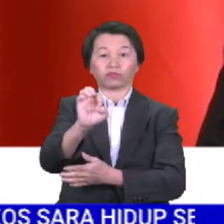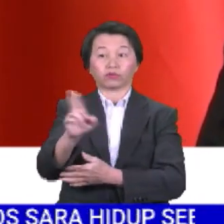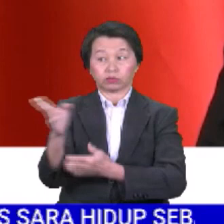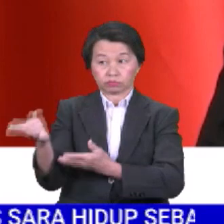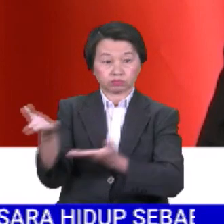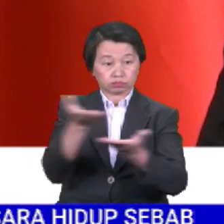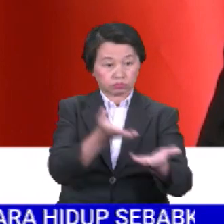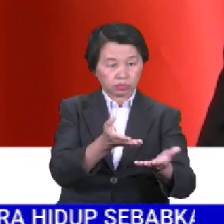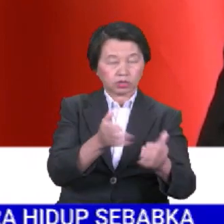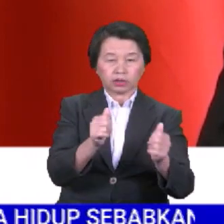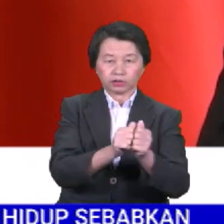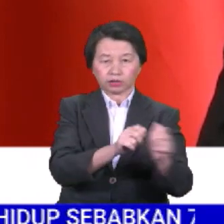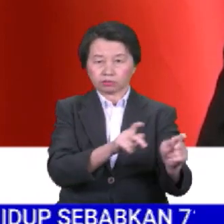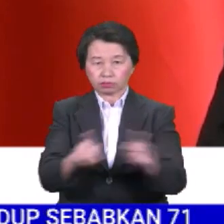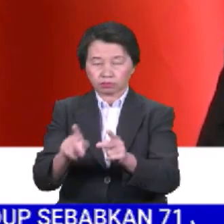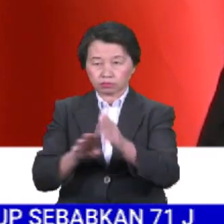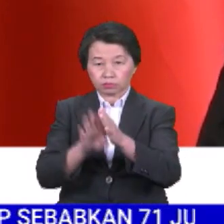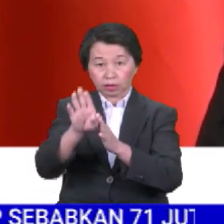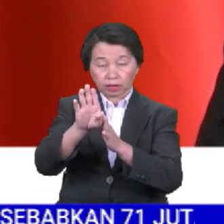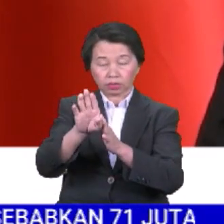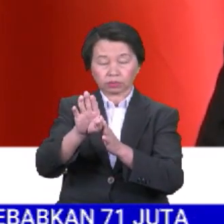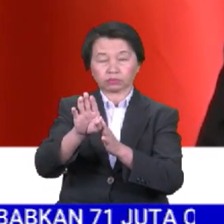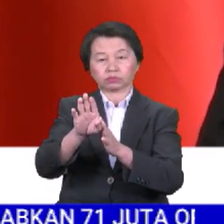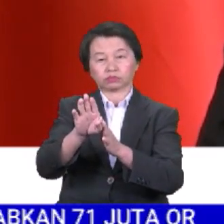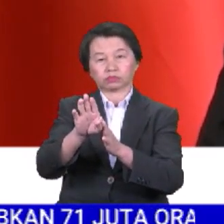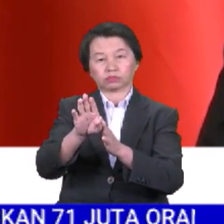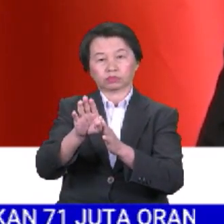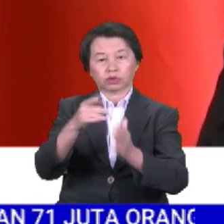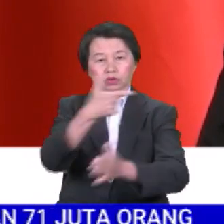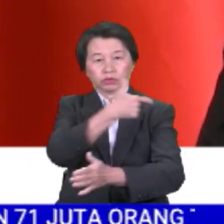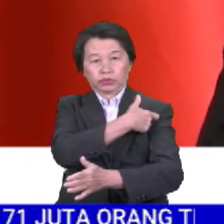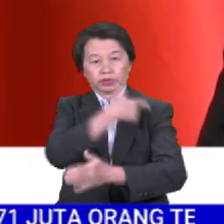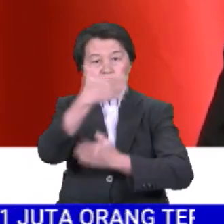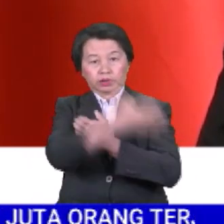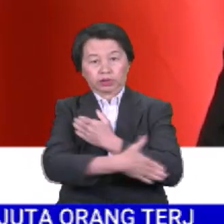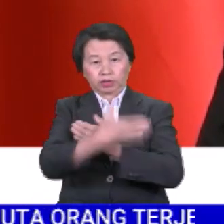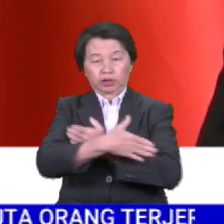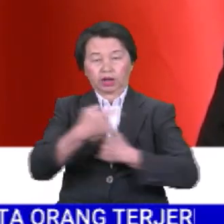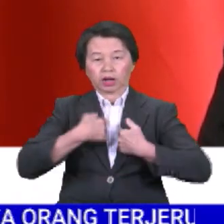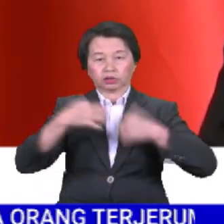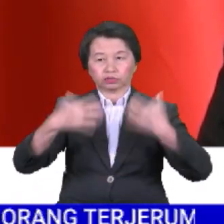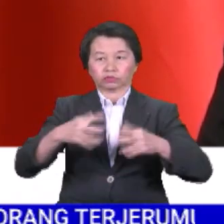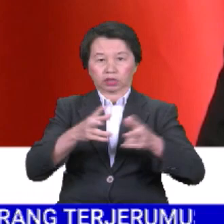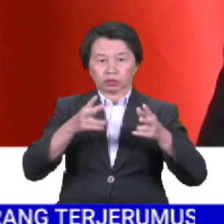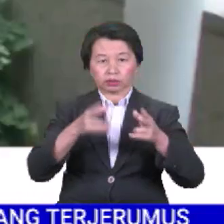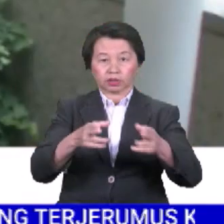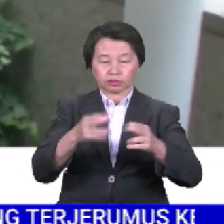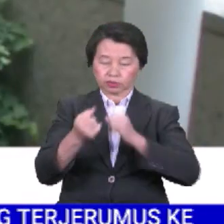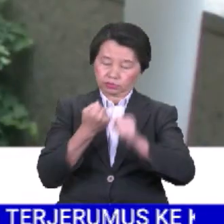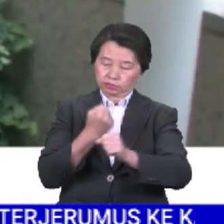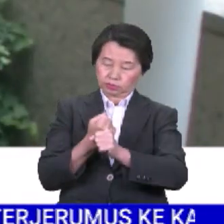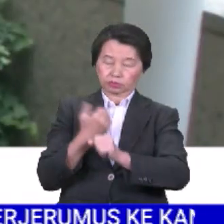dengan pelan hala tuju pembangunan vaksin negara yang telah saya lancarkan pada tahun lalu.